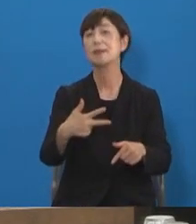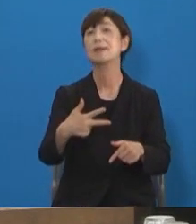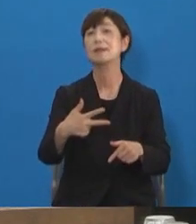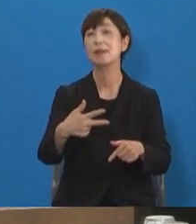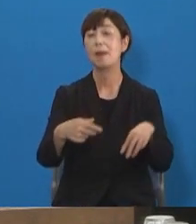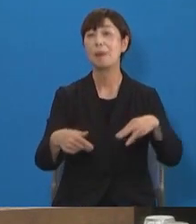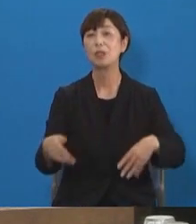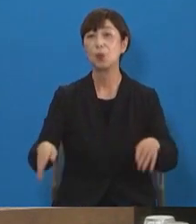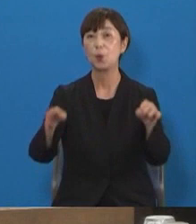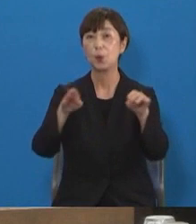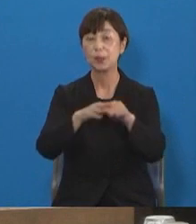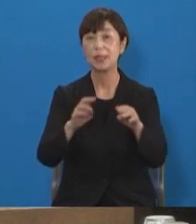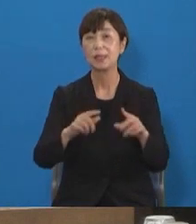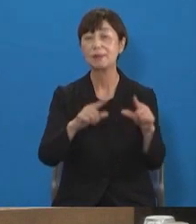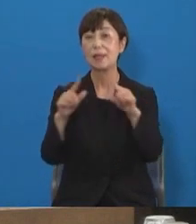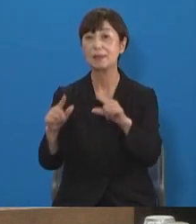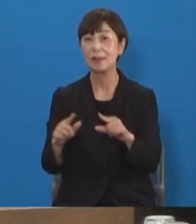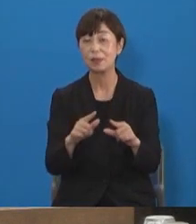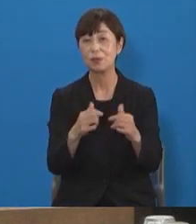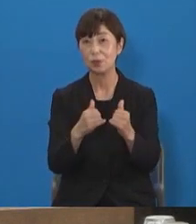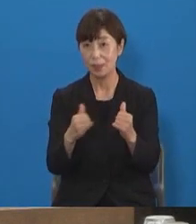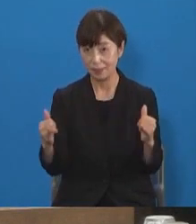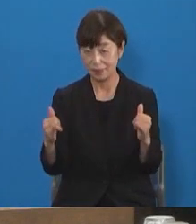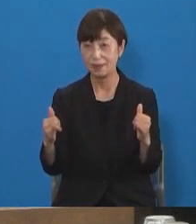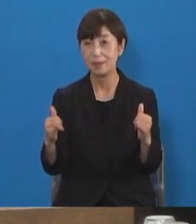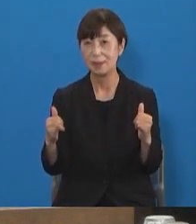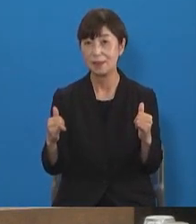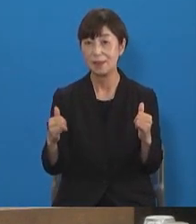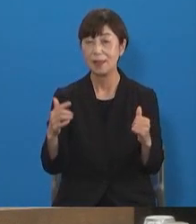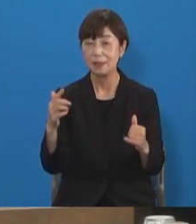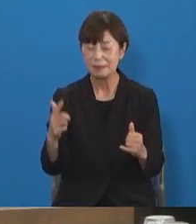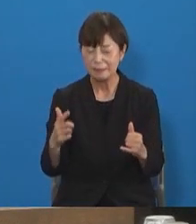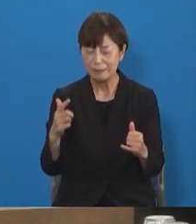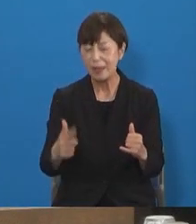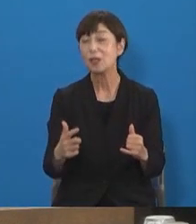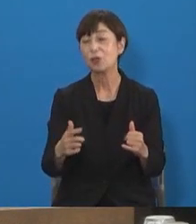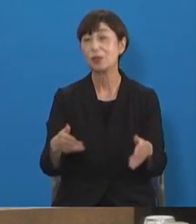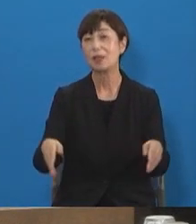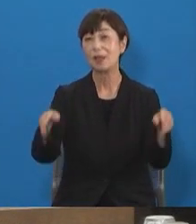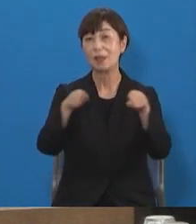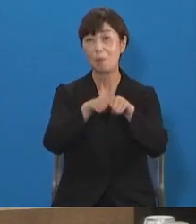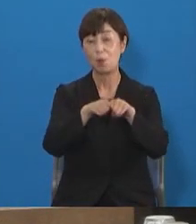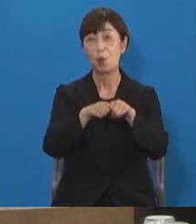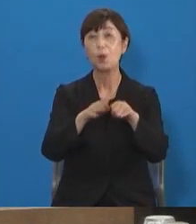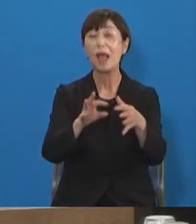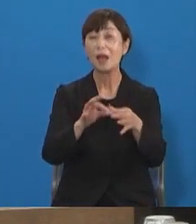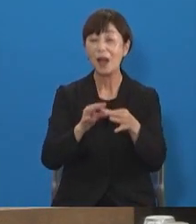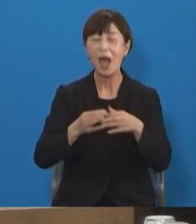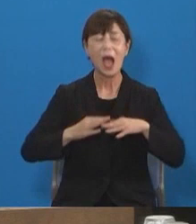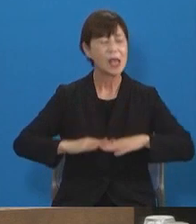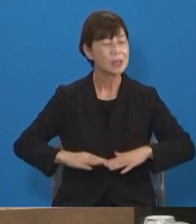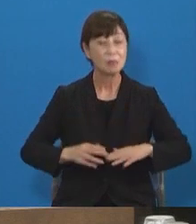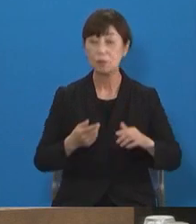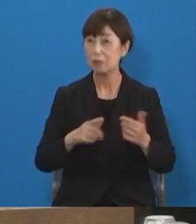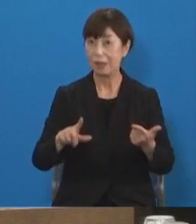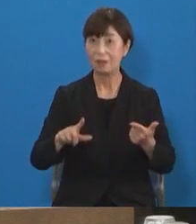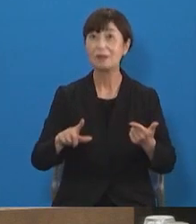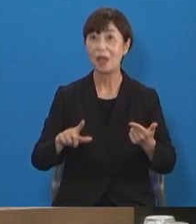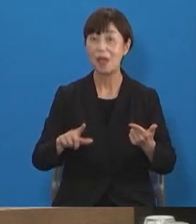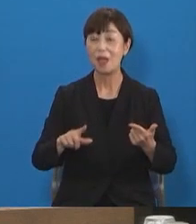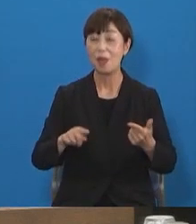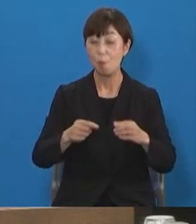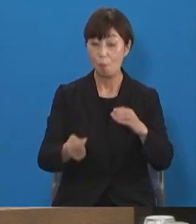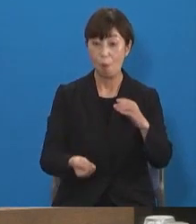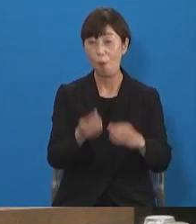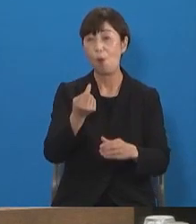マンションにお住まいの方に、強固な建物構造だからと安心せず、いつ起こるかわ